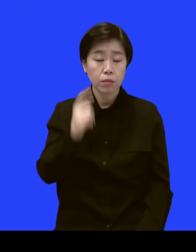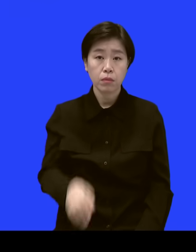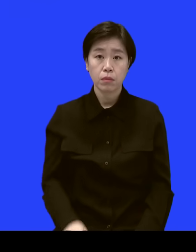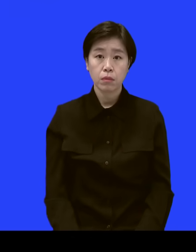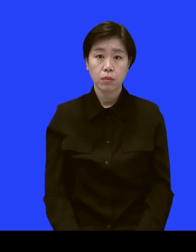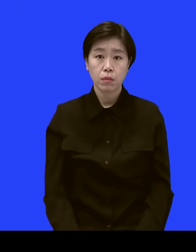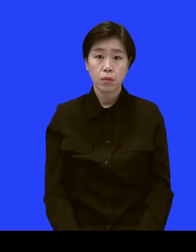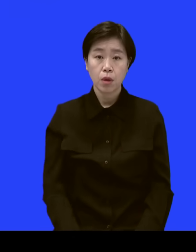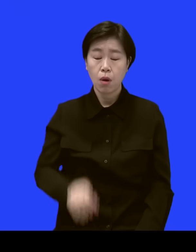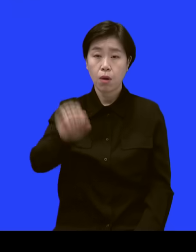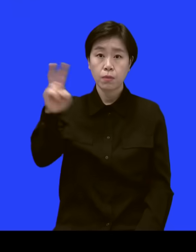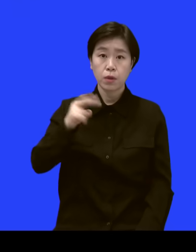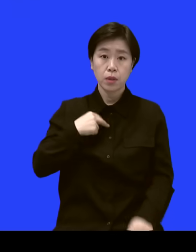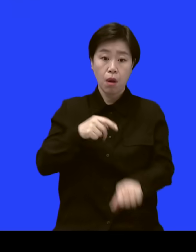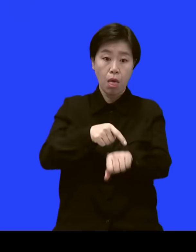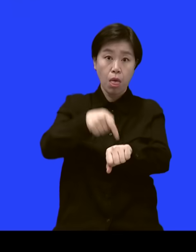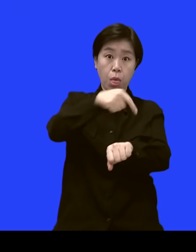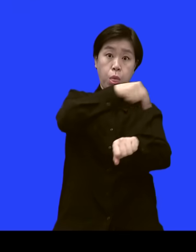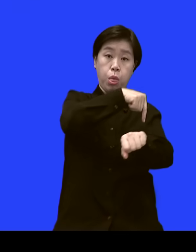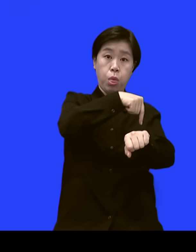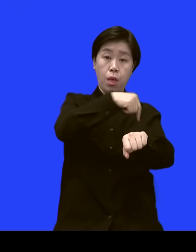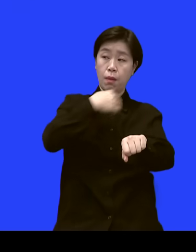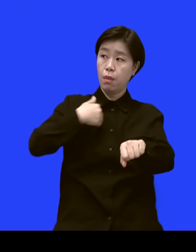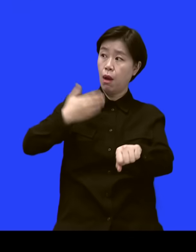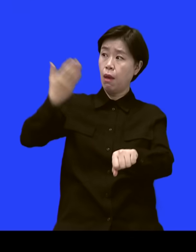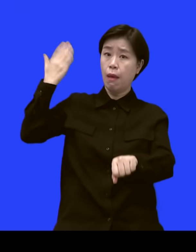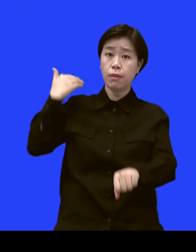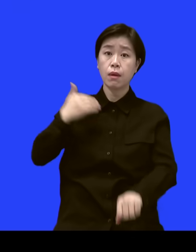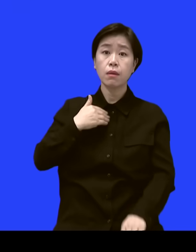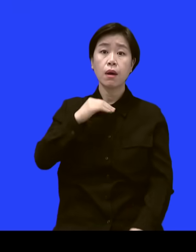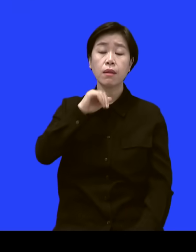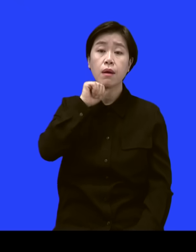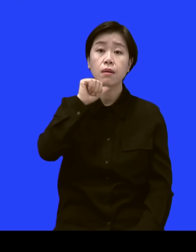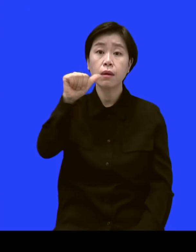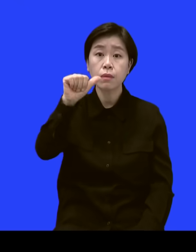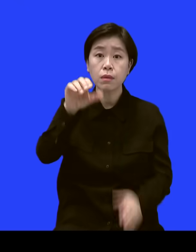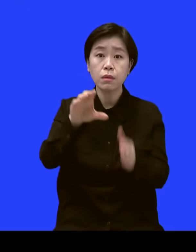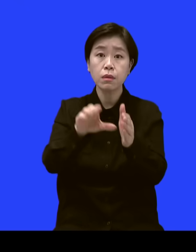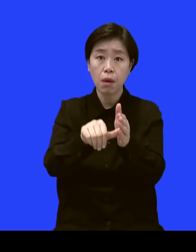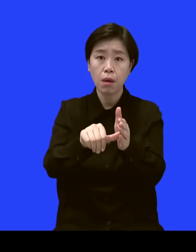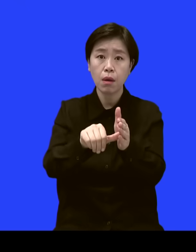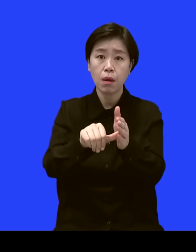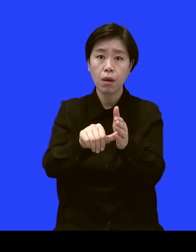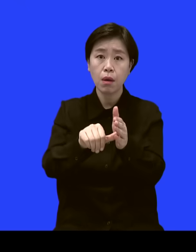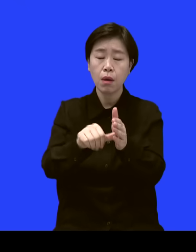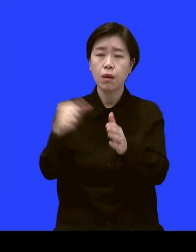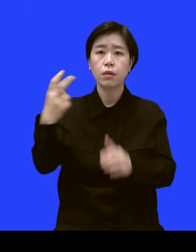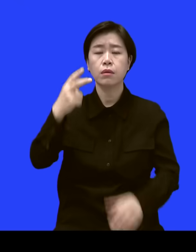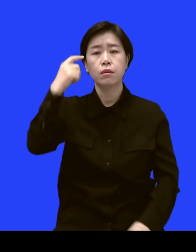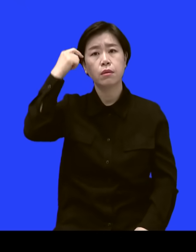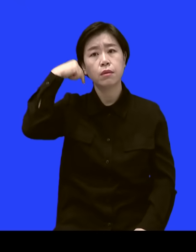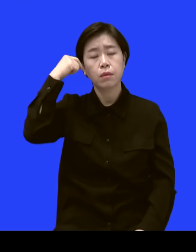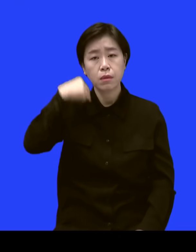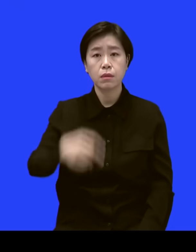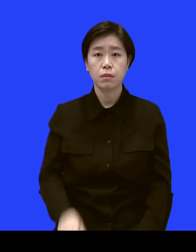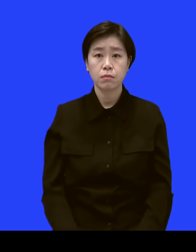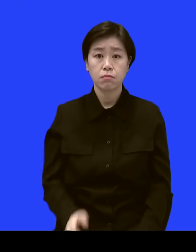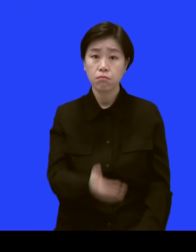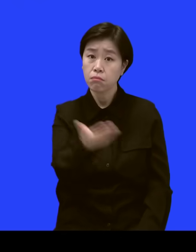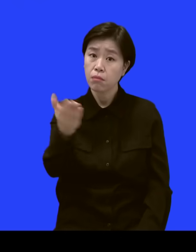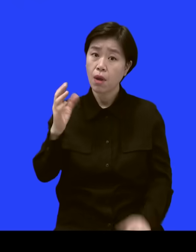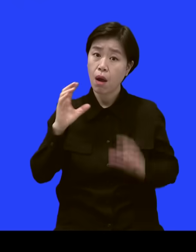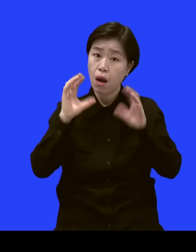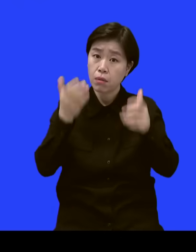제가 5살로 딱 돌아간 느낌인 거예요. 5살이 뭘 할 수 있겠어요. 그러니까. 아이를 키워보시면 아실